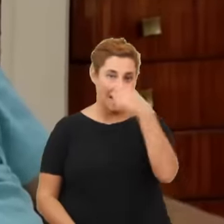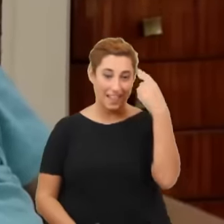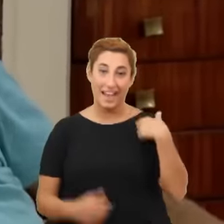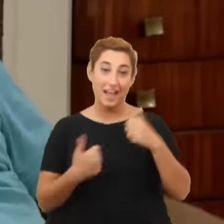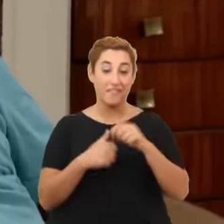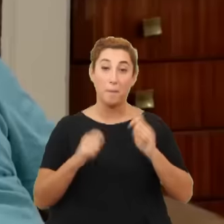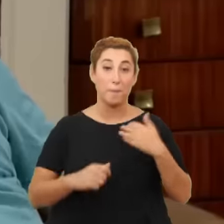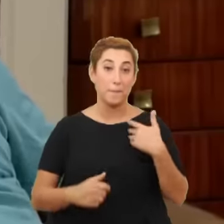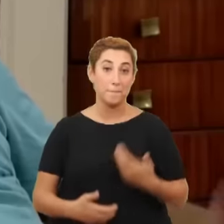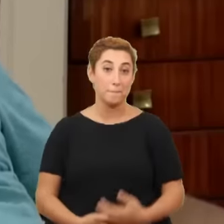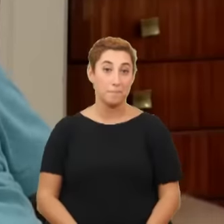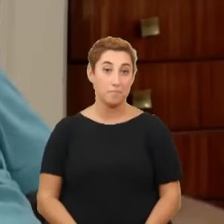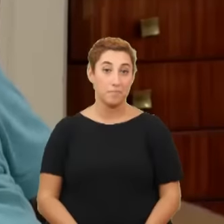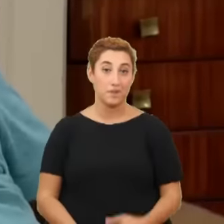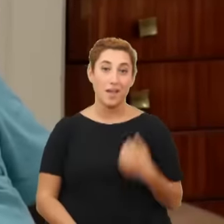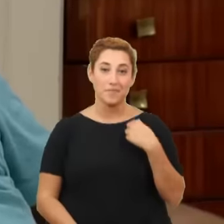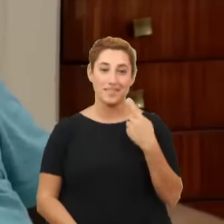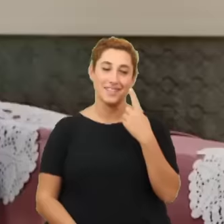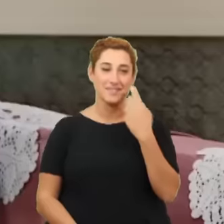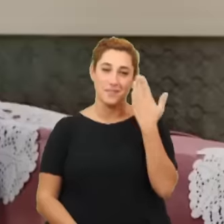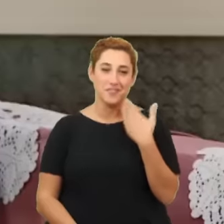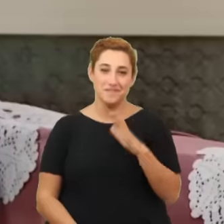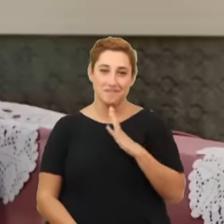Kaderle evlenirim. Hep hoşlanıyorum da.